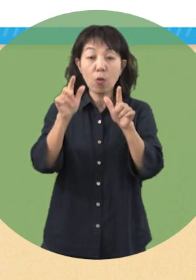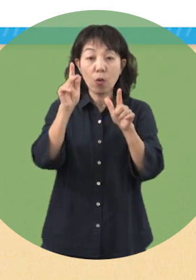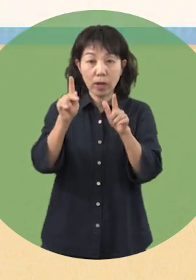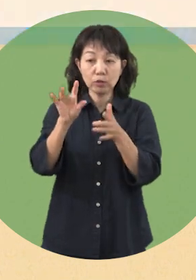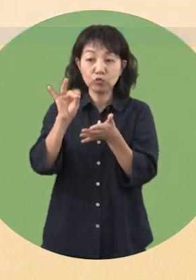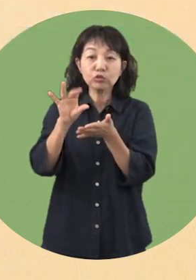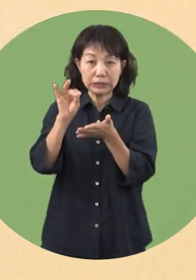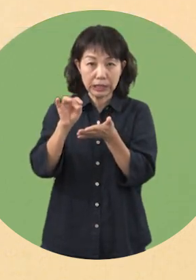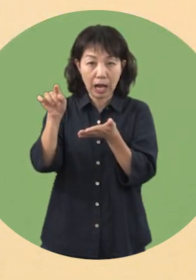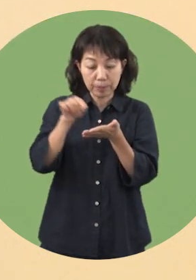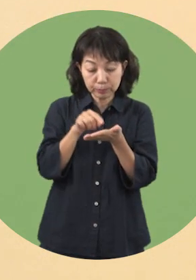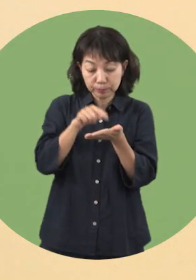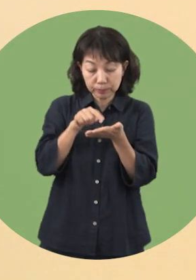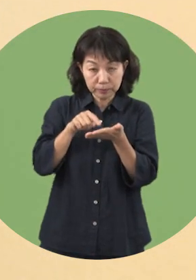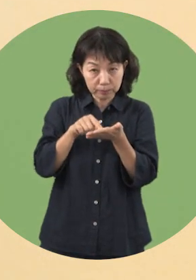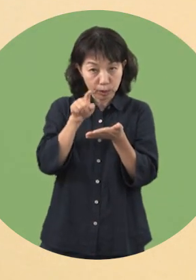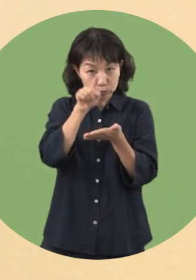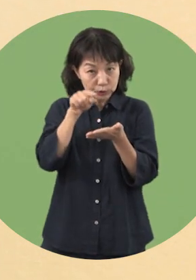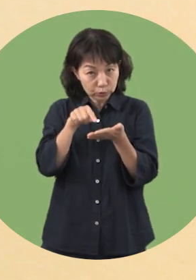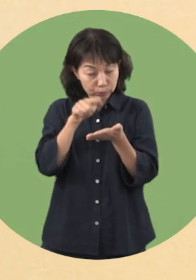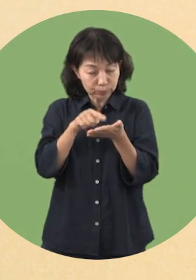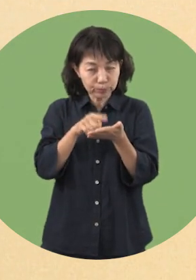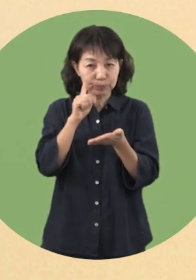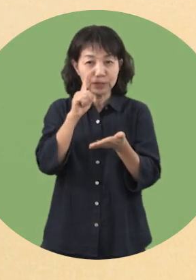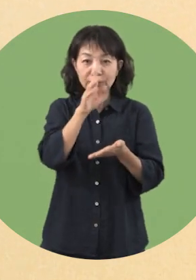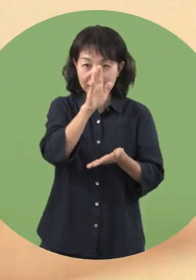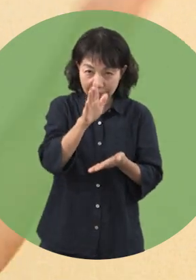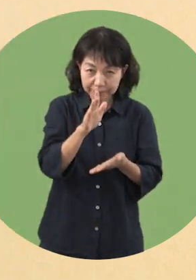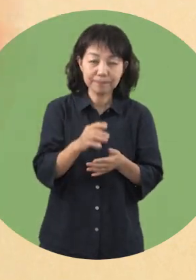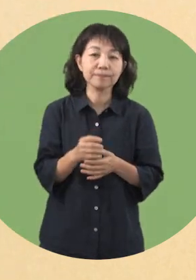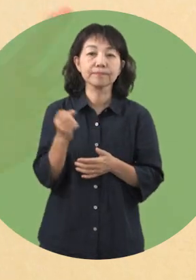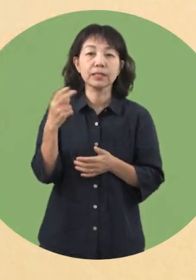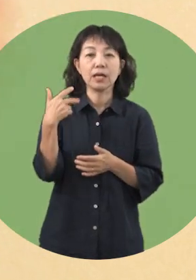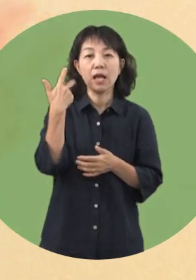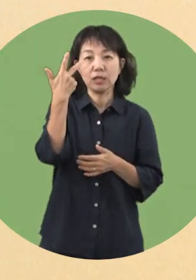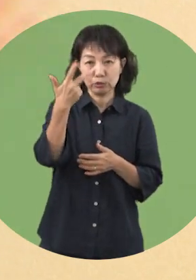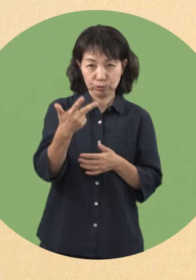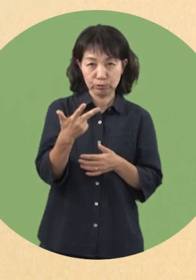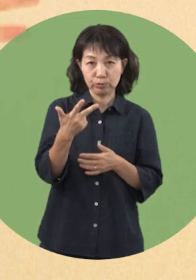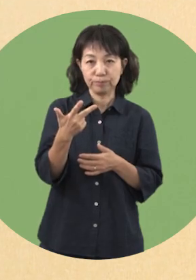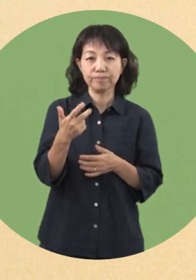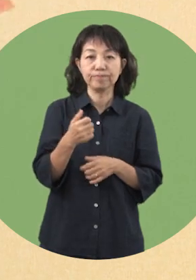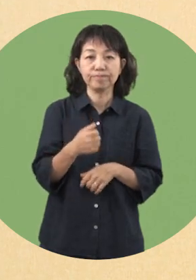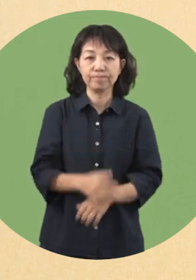フォローしてクイズに参加してくださいね。それではまた来週。